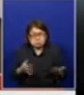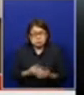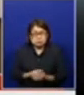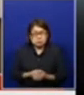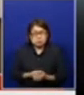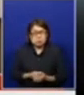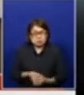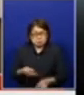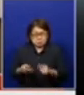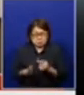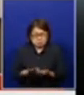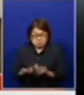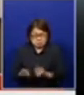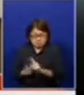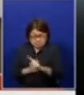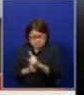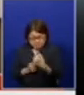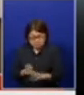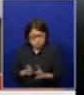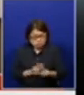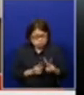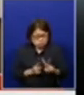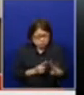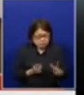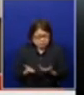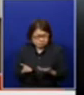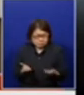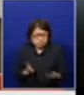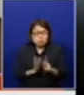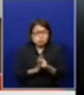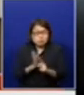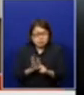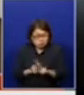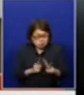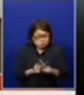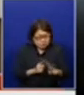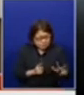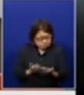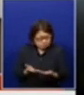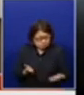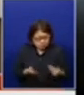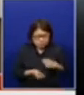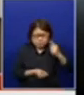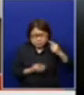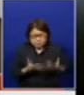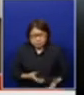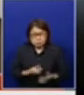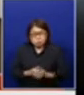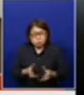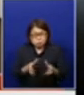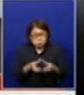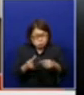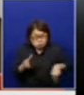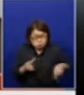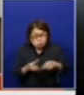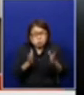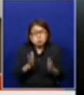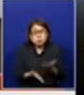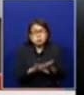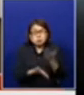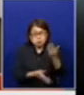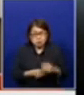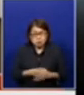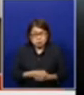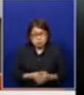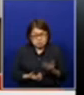ฉบับหลังนี่ผมคิดหนักครับเพราะคนกลุ่มนี้เนี่ยมีฐานะอยู่แล้วเศรษฐีอยู่แล้วนะครับมี